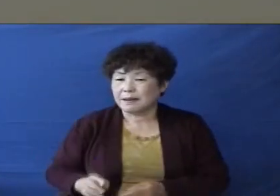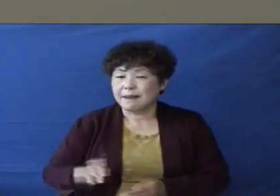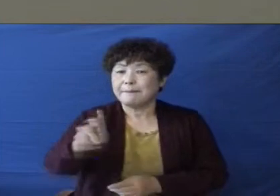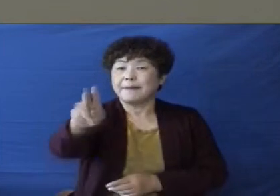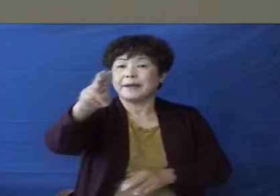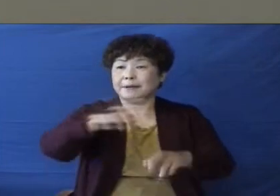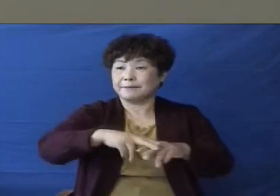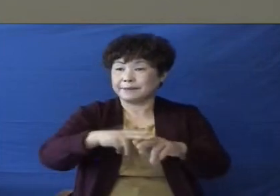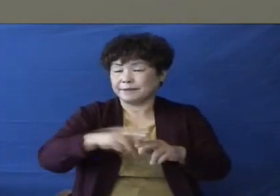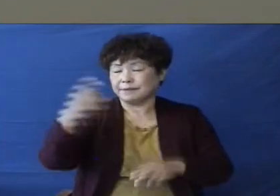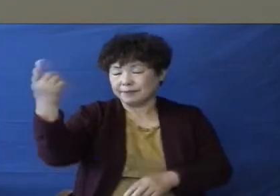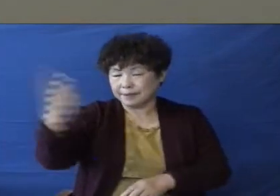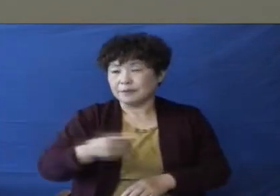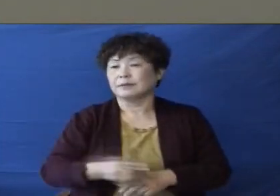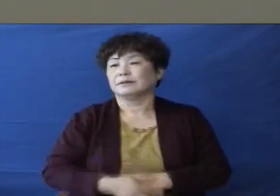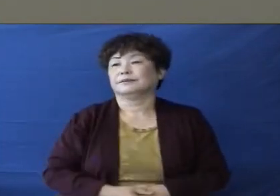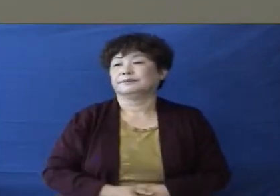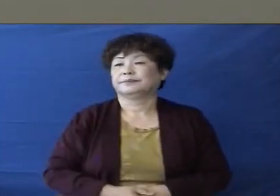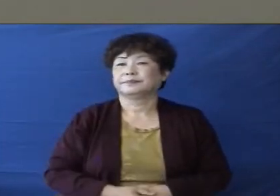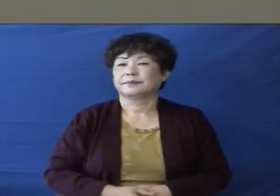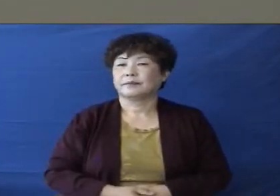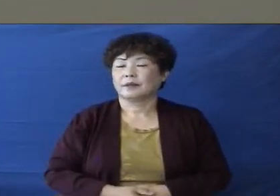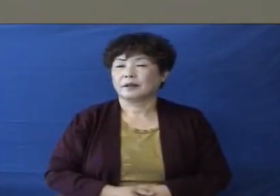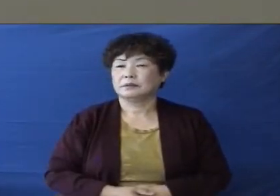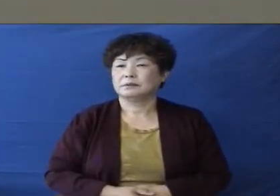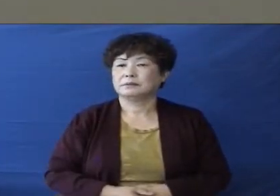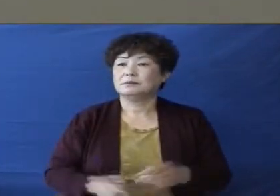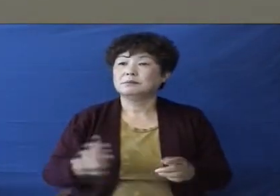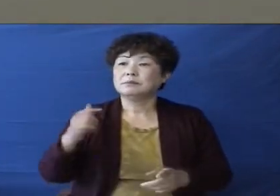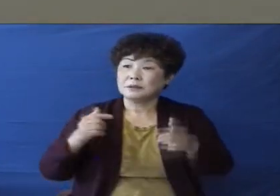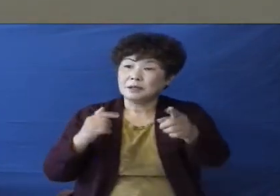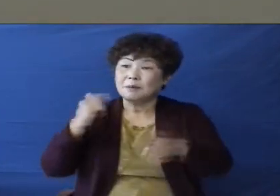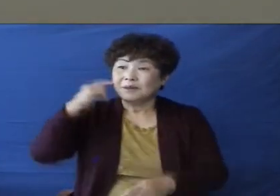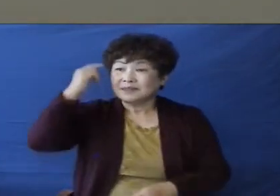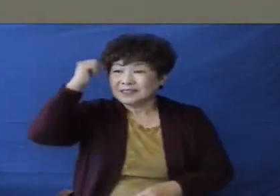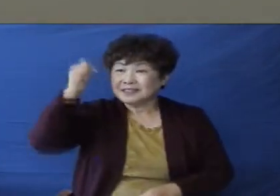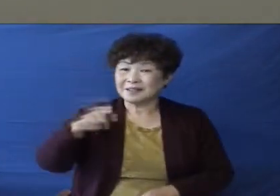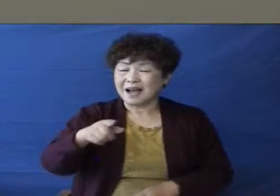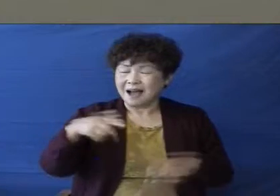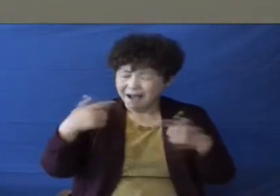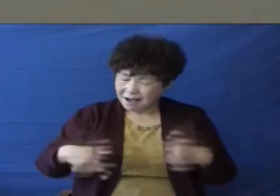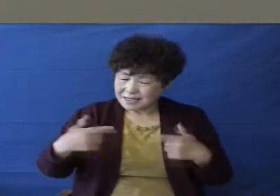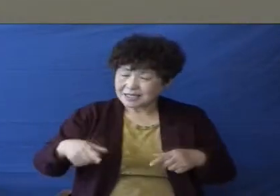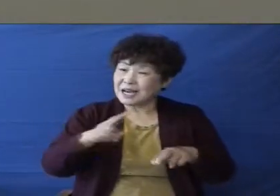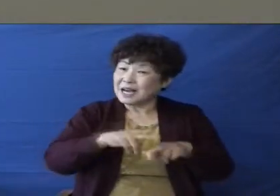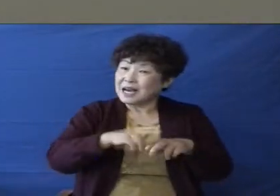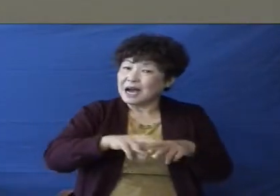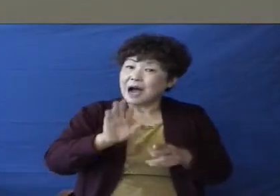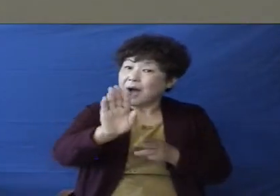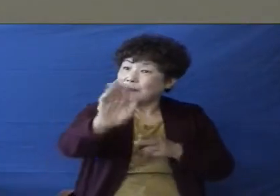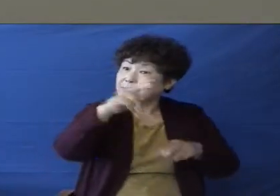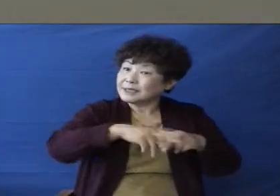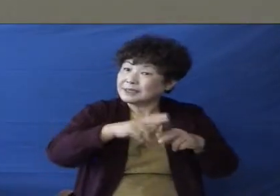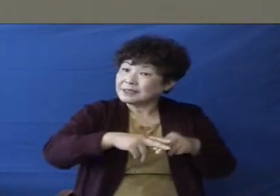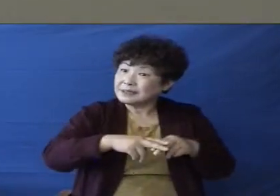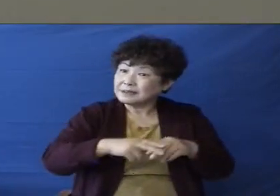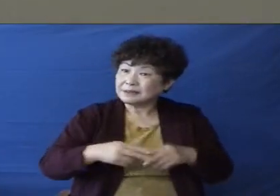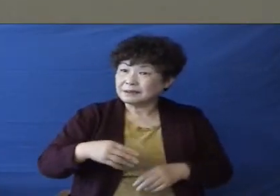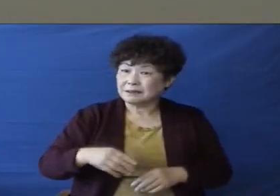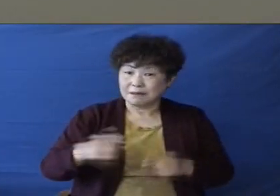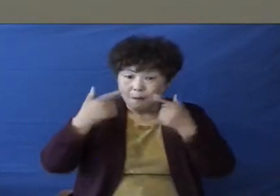나오라 그래 가지고 맨 앞자리에서 저는 이제 맨 앞자리 부분에 들 앉아 쓰니까 그 광경을 제대로